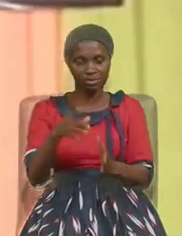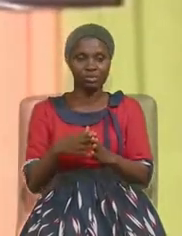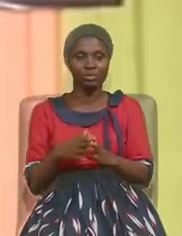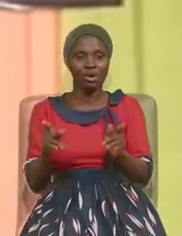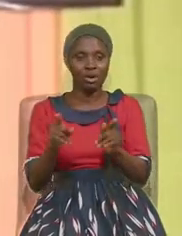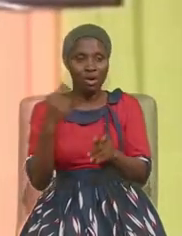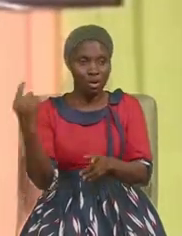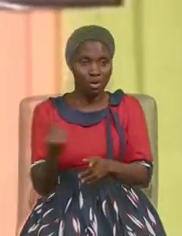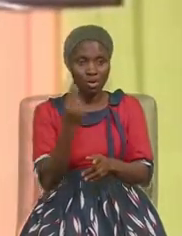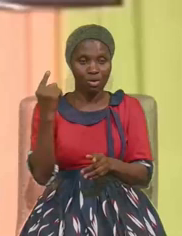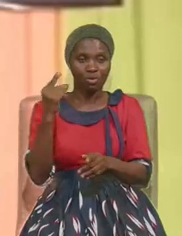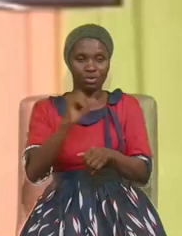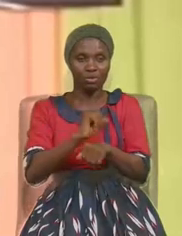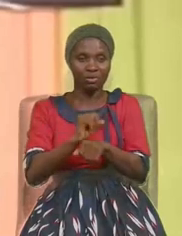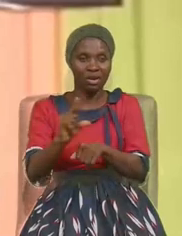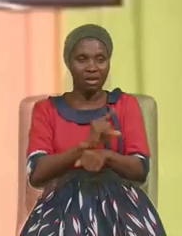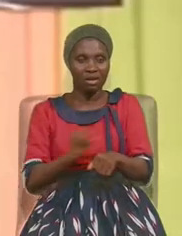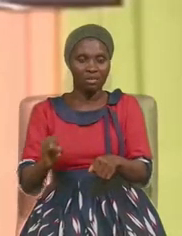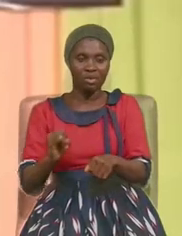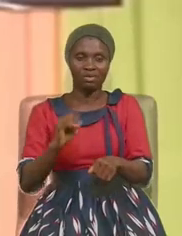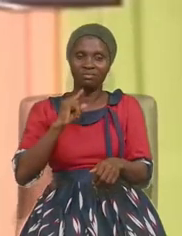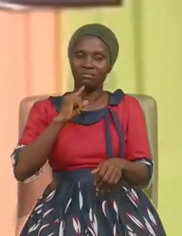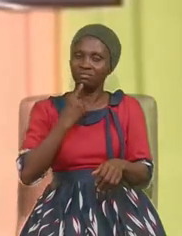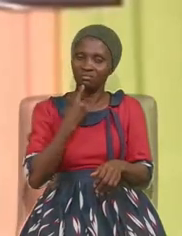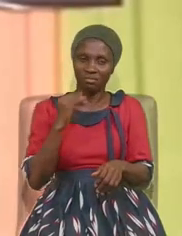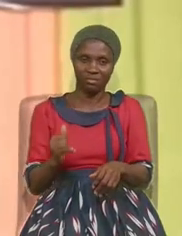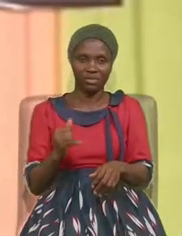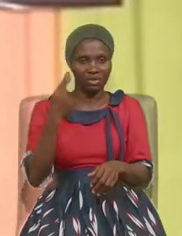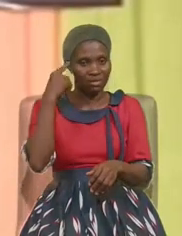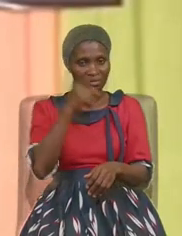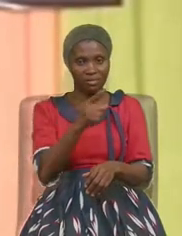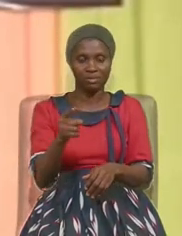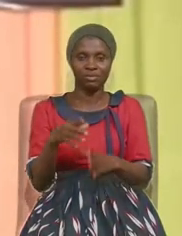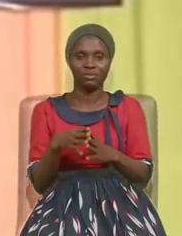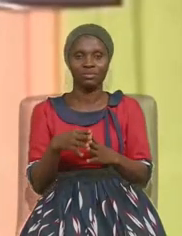Il ne cesse de combattre pour vous dans ses prières,